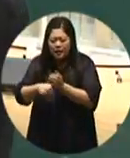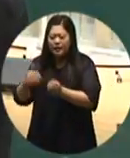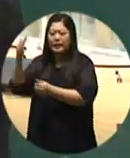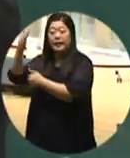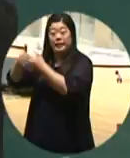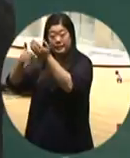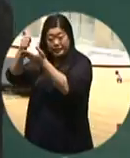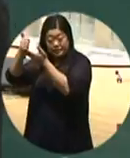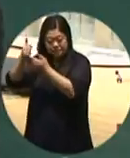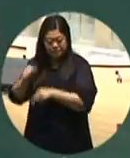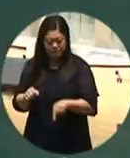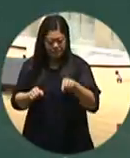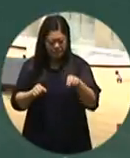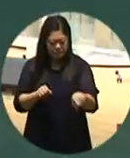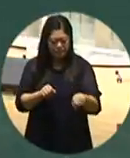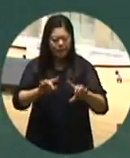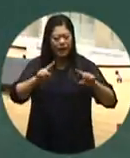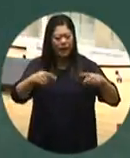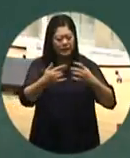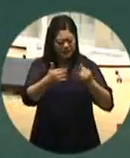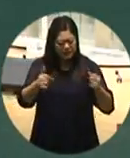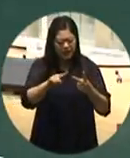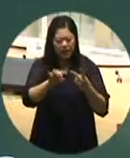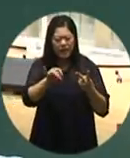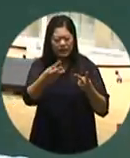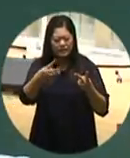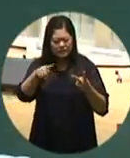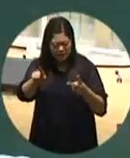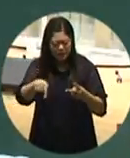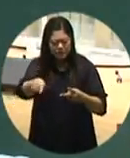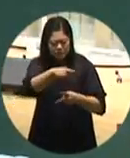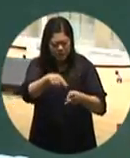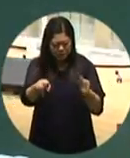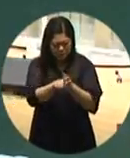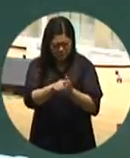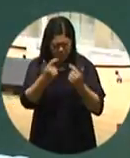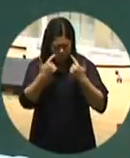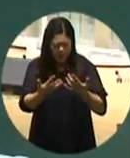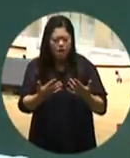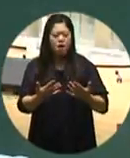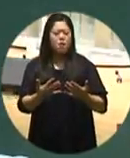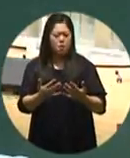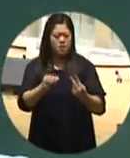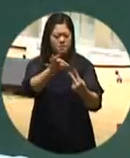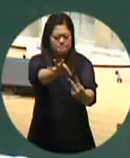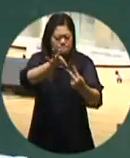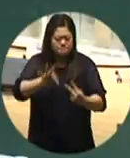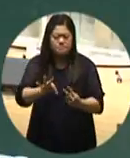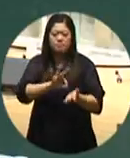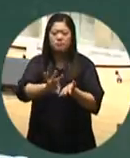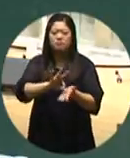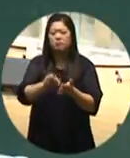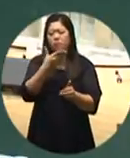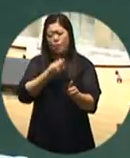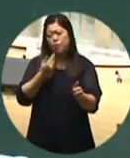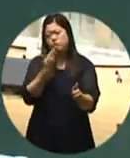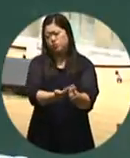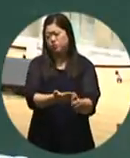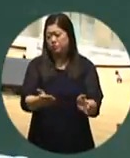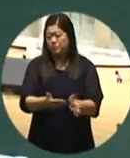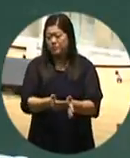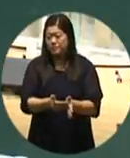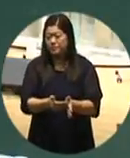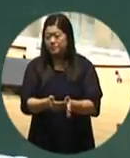엘리사를 축복하실 수밖에 없는 중요한 발견을 한 거예요. Now God, Elisha and Elijah realized something